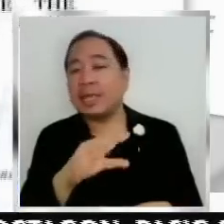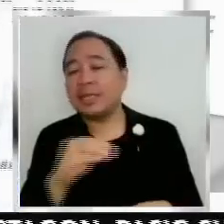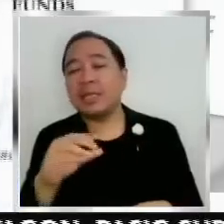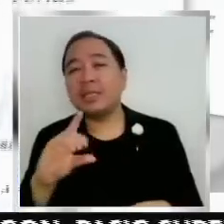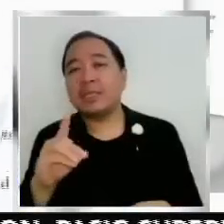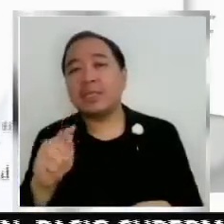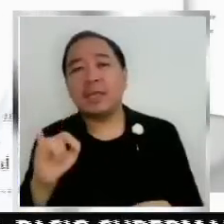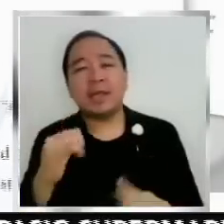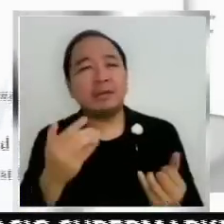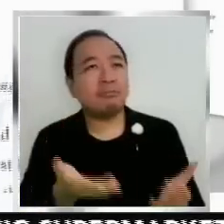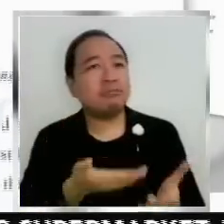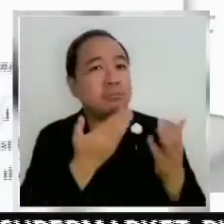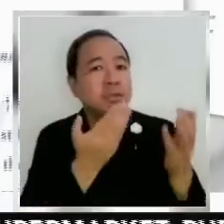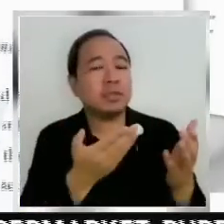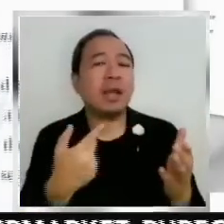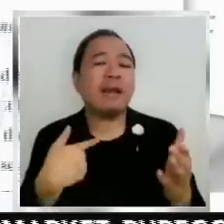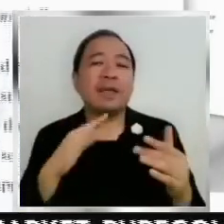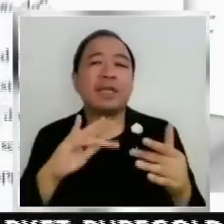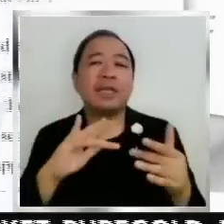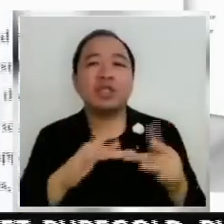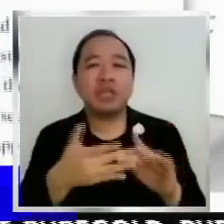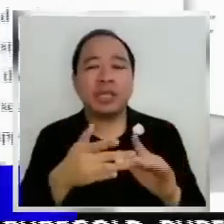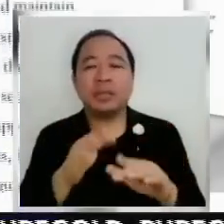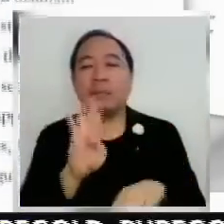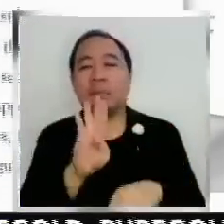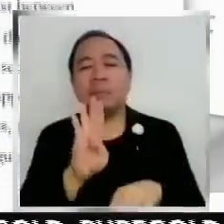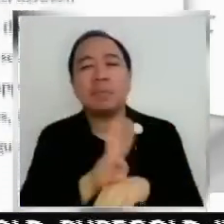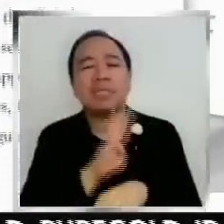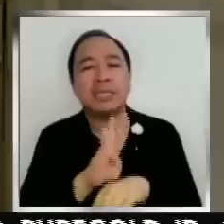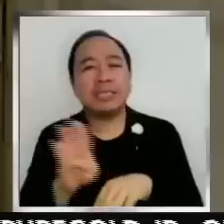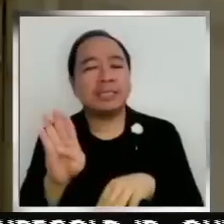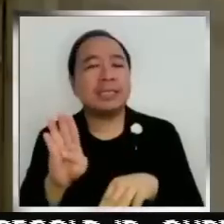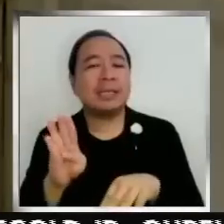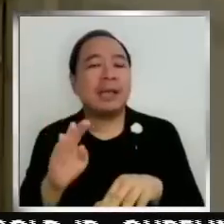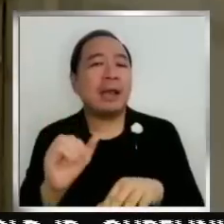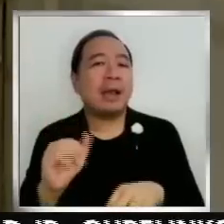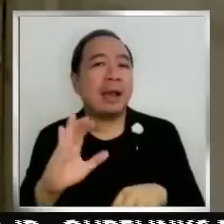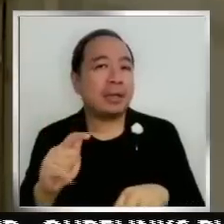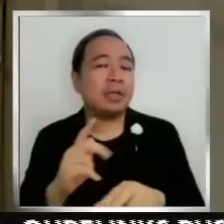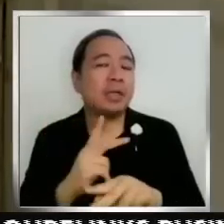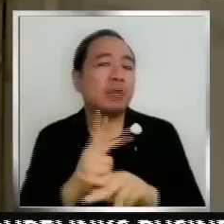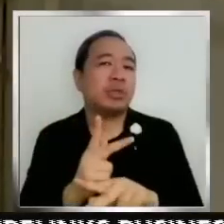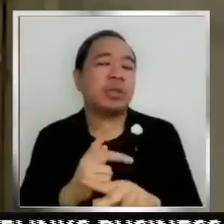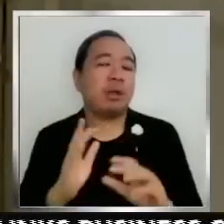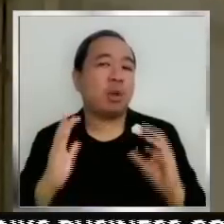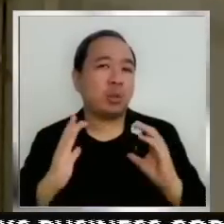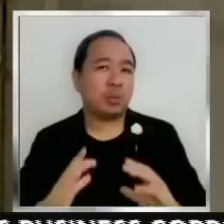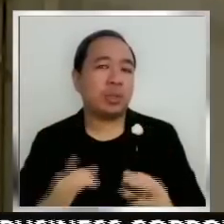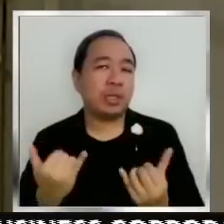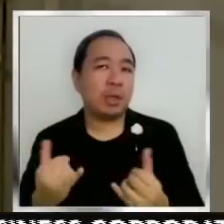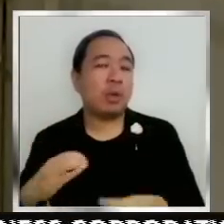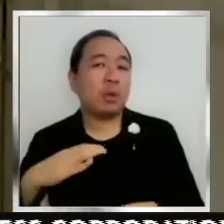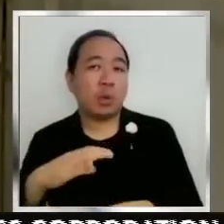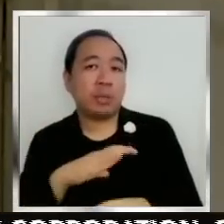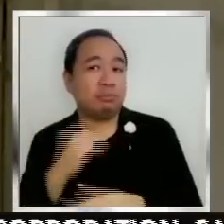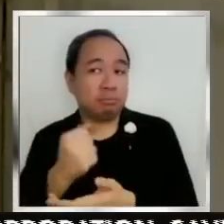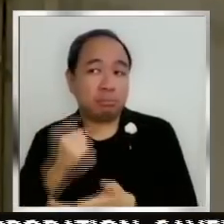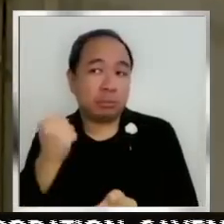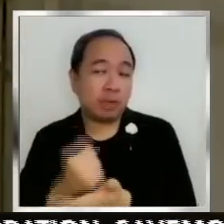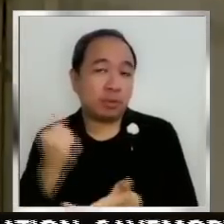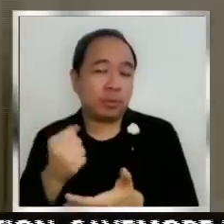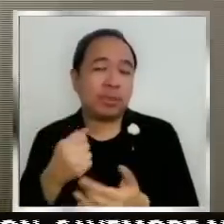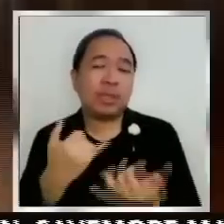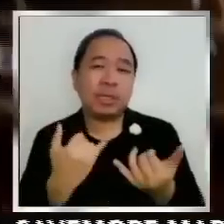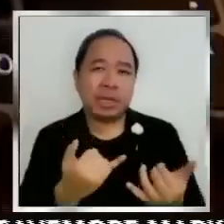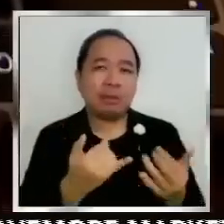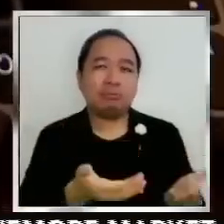Internet Transactions Act na magbibigay proteksyon sa mga consumer. Aprobado na ng Kamara ang panukala na pending ngayon sa